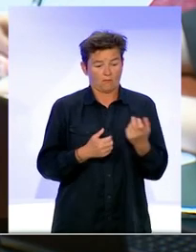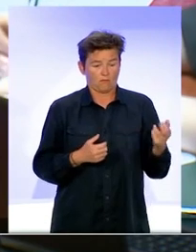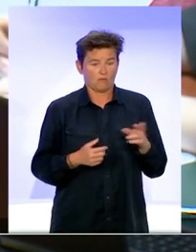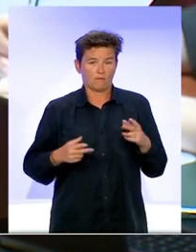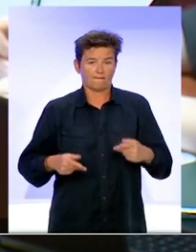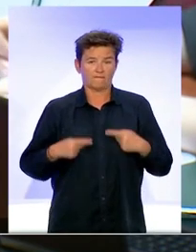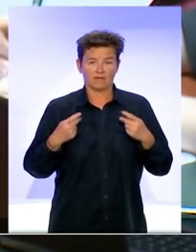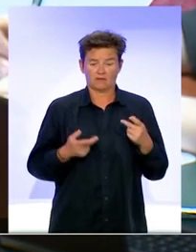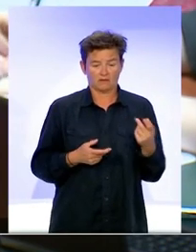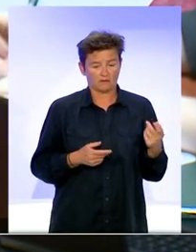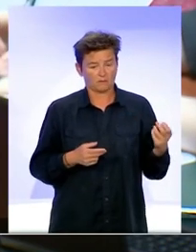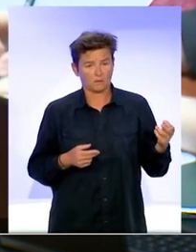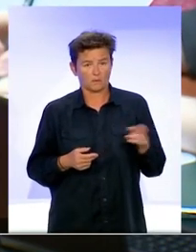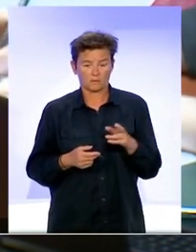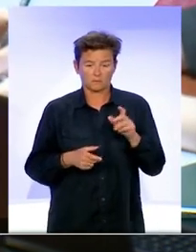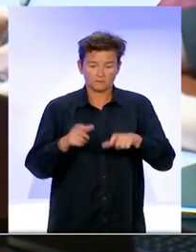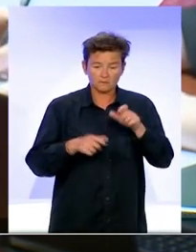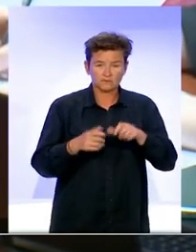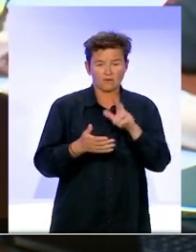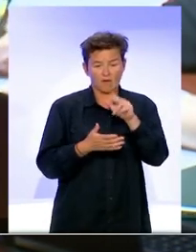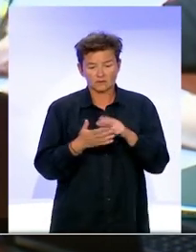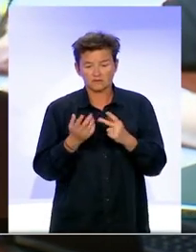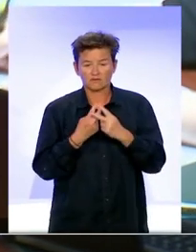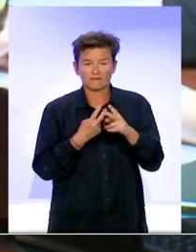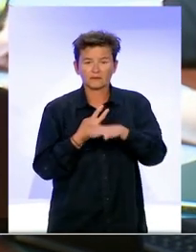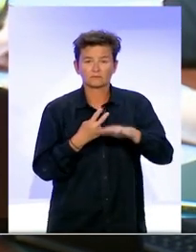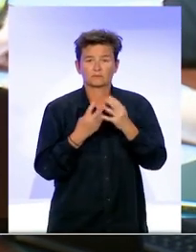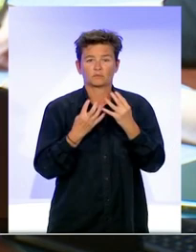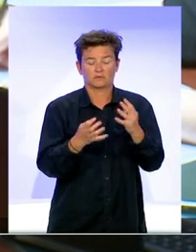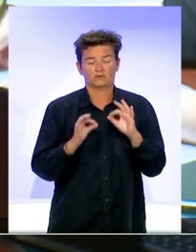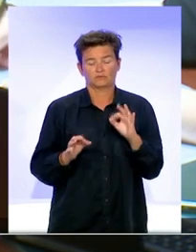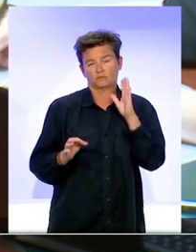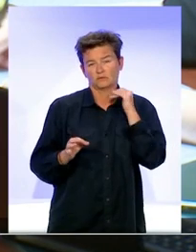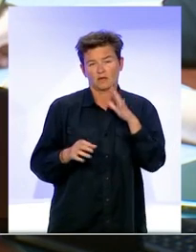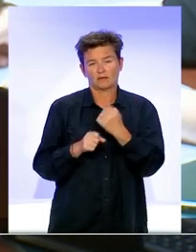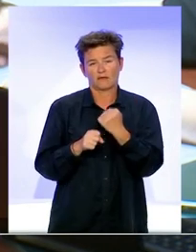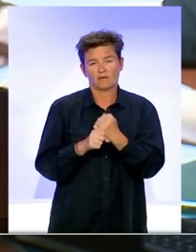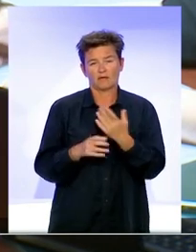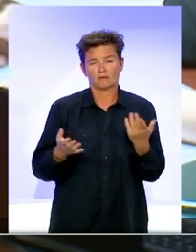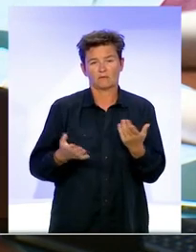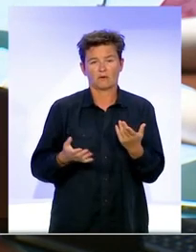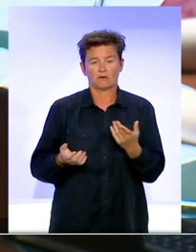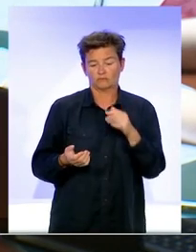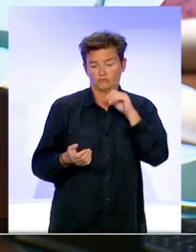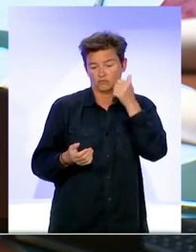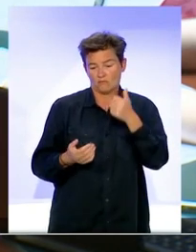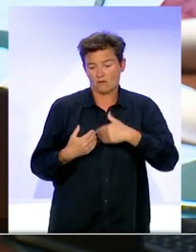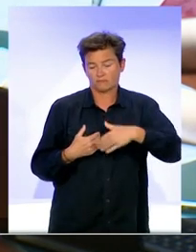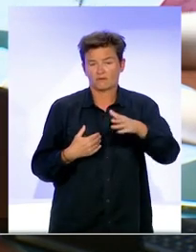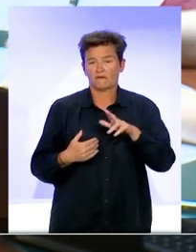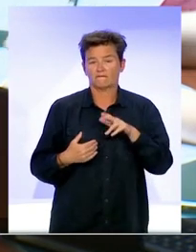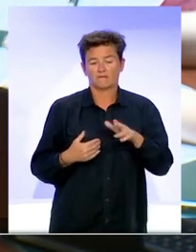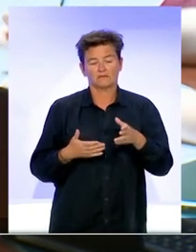de pouvoir recommencer à mettre des artistes devant leur public. C'est la raison pour laquelle nous travaillons à faire en sorte que demain puisse être pris un certain